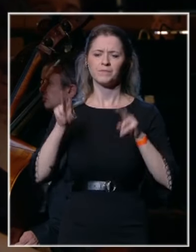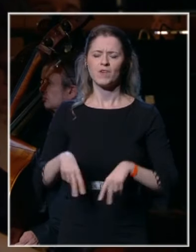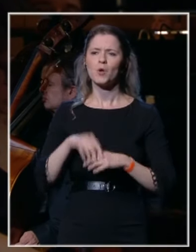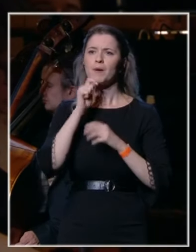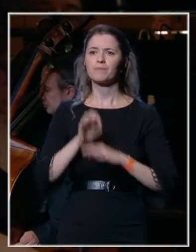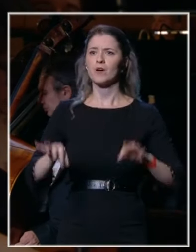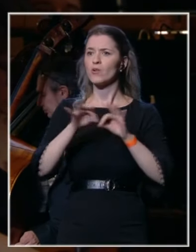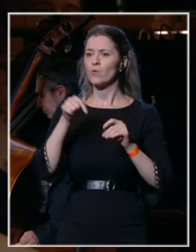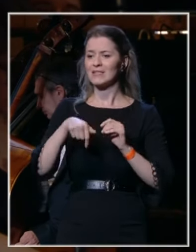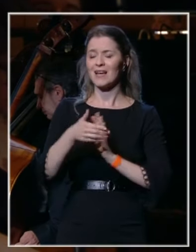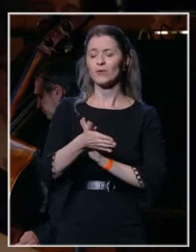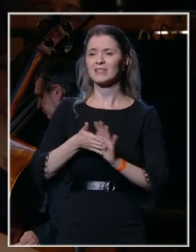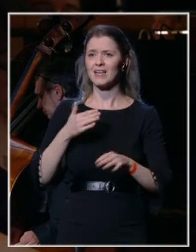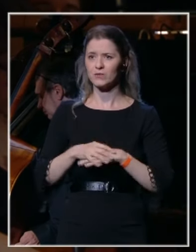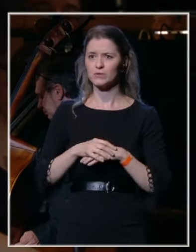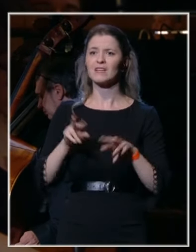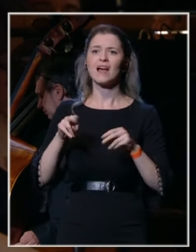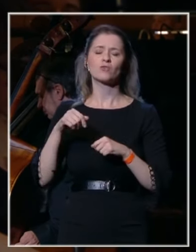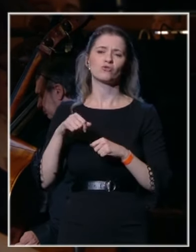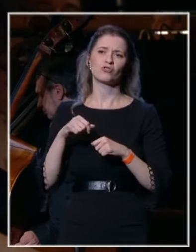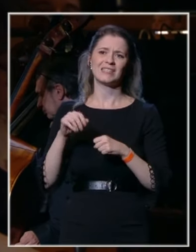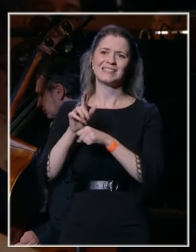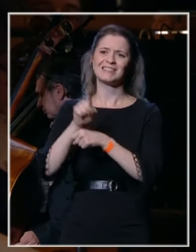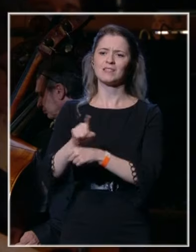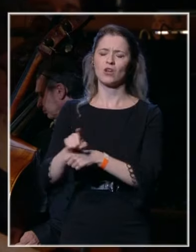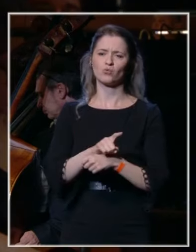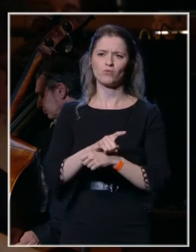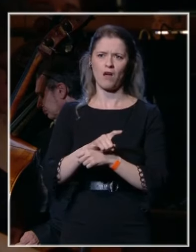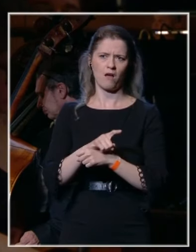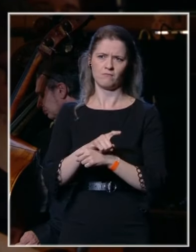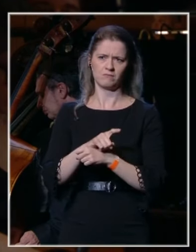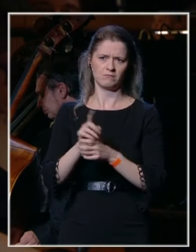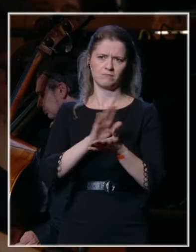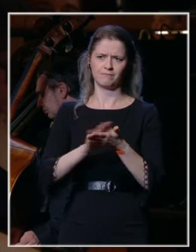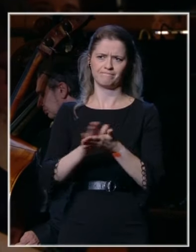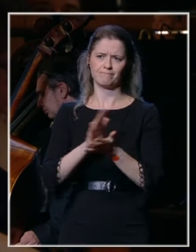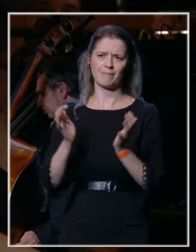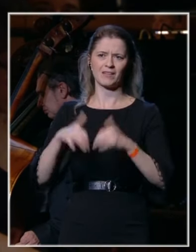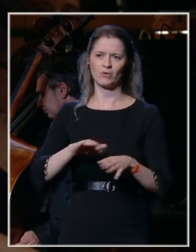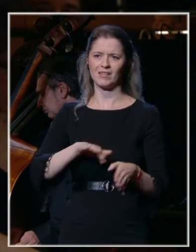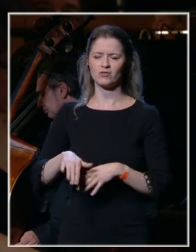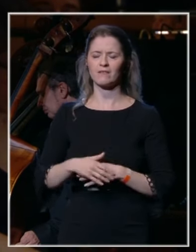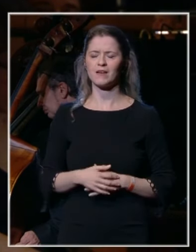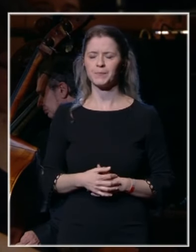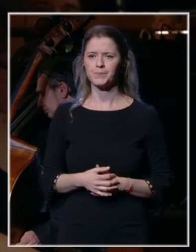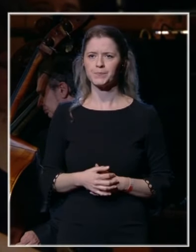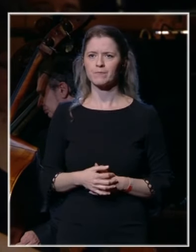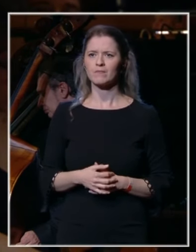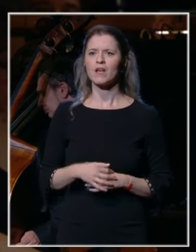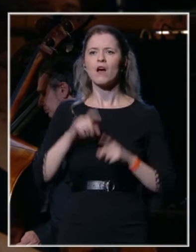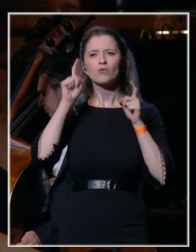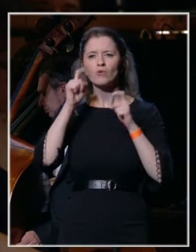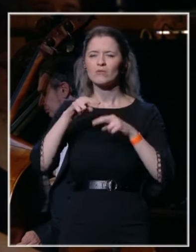Magyarországon kezdődött a Rákosi diktatúra megdöntésével. A gonosz rendszer lassú